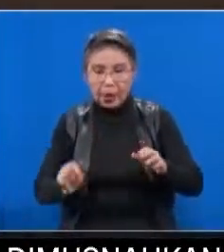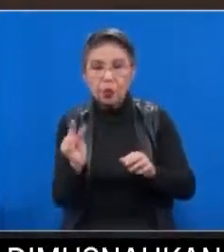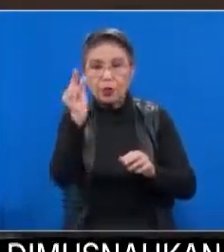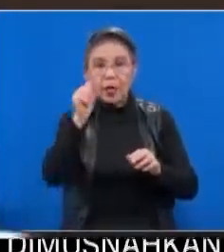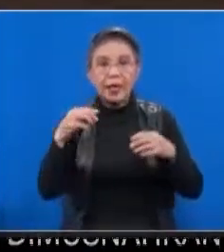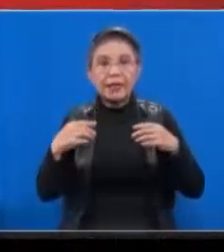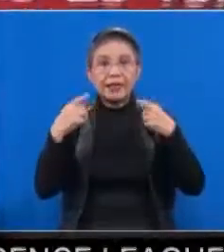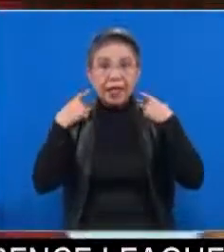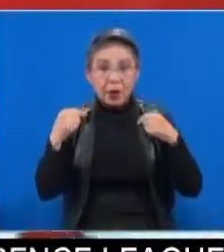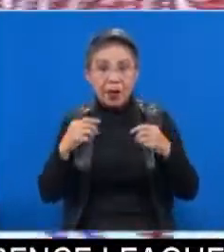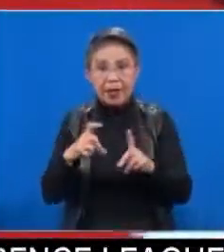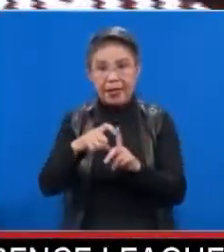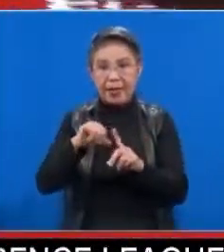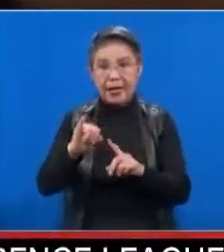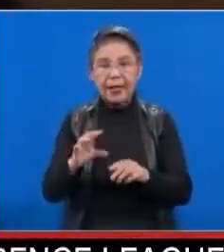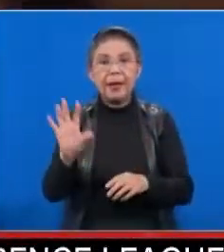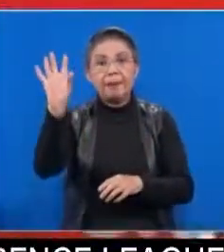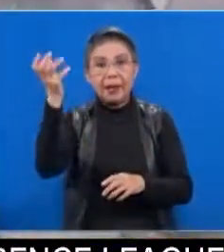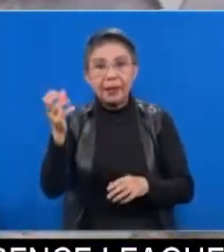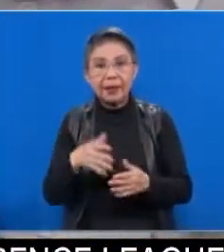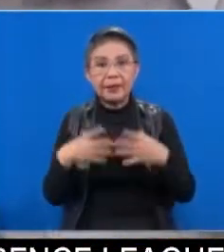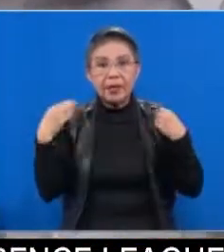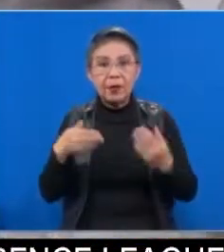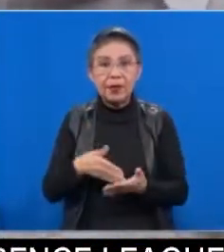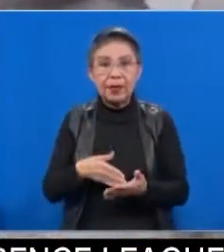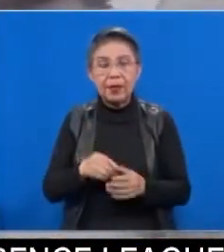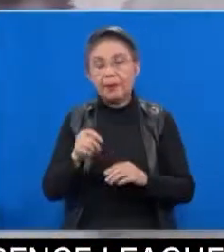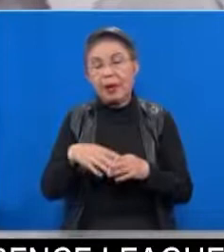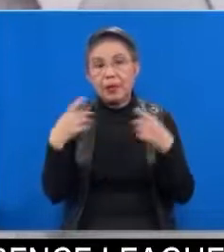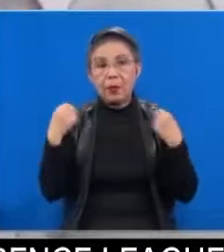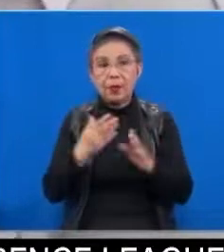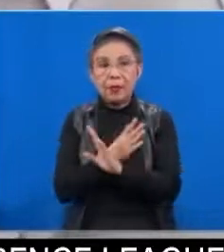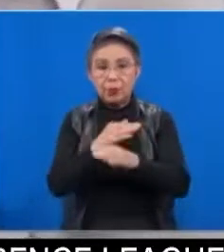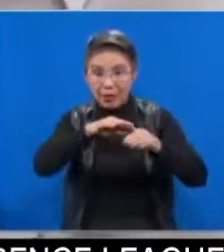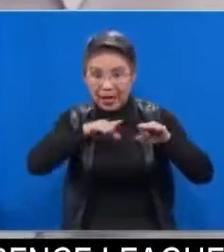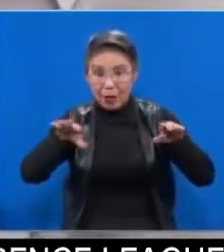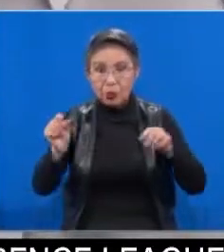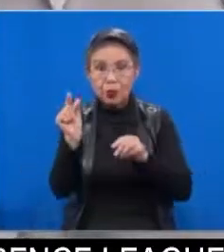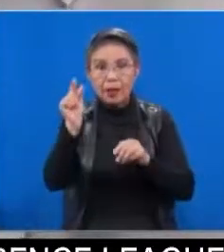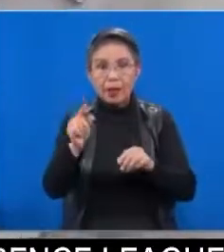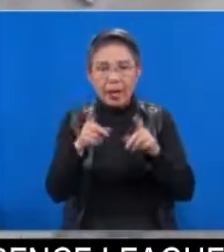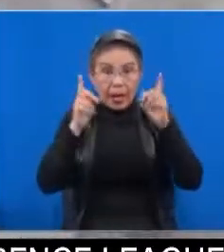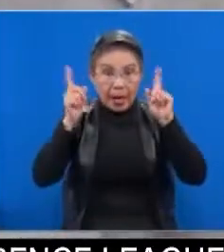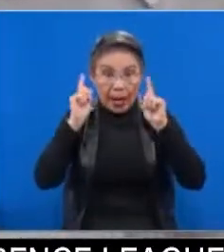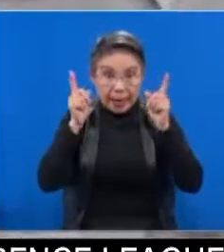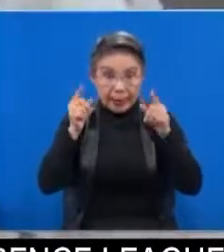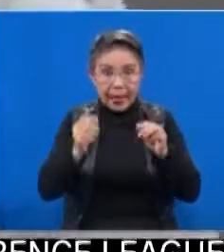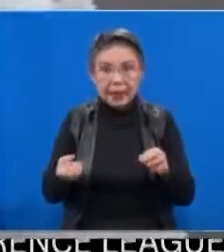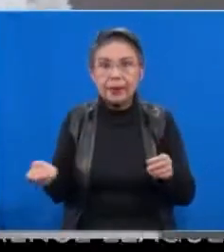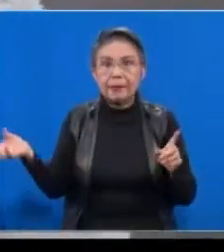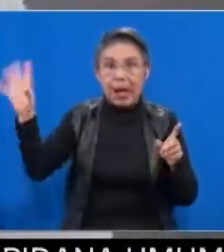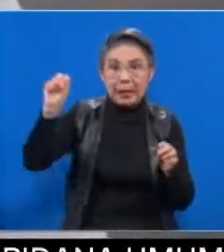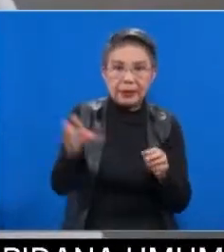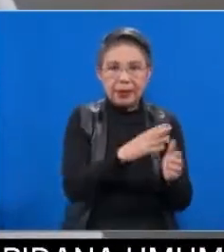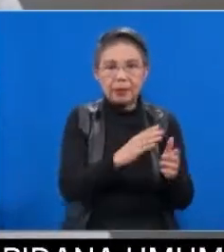Jawa, DKI Jakarta, Banten, Jawa Tengah, hingga Jawa Timur diimbau untuk meningkatkan kewaspadaan.